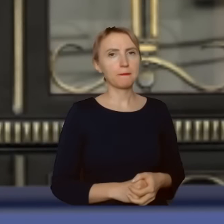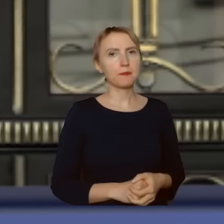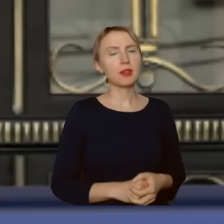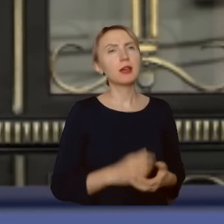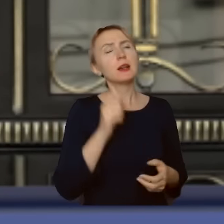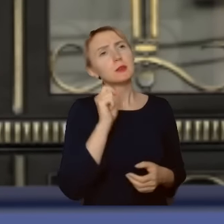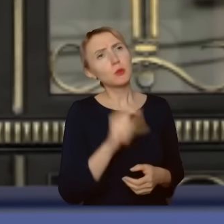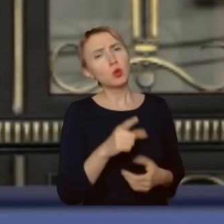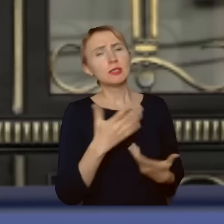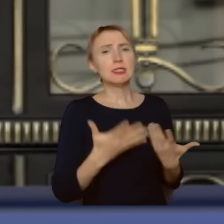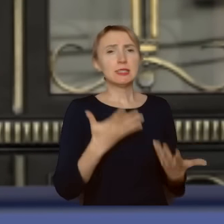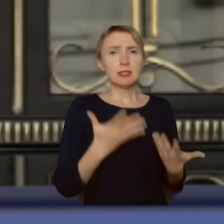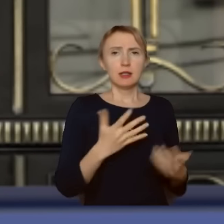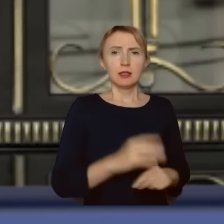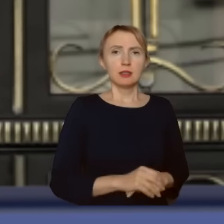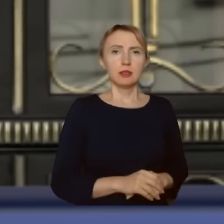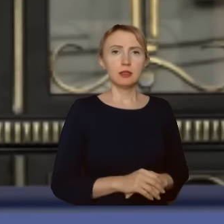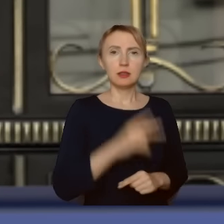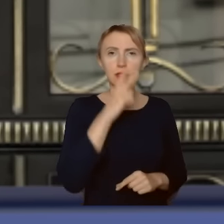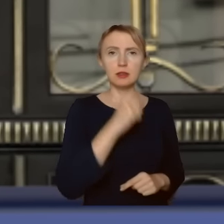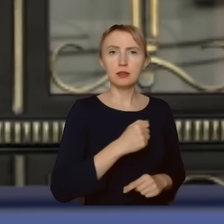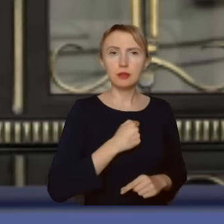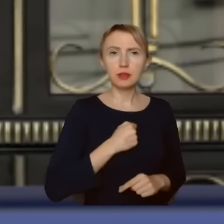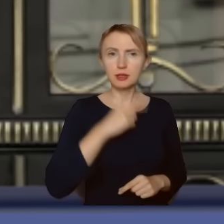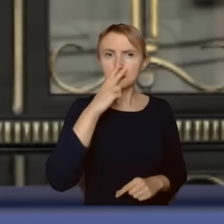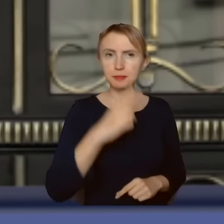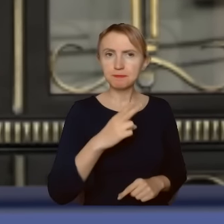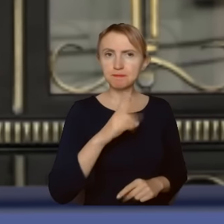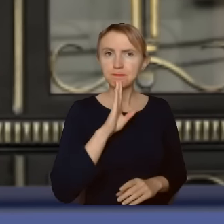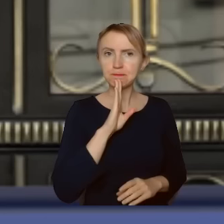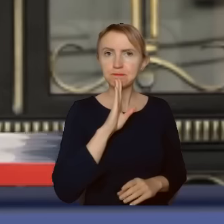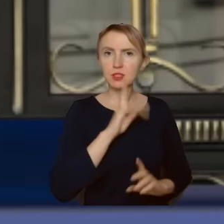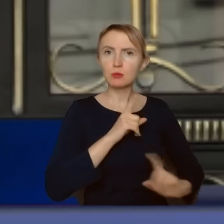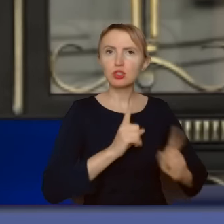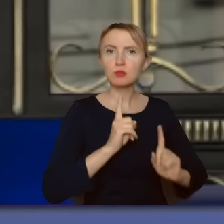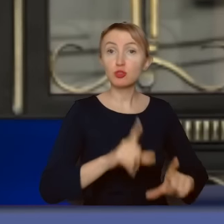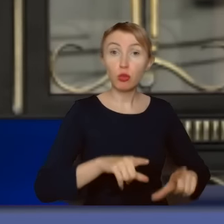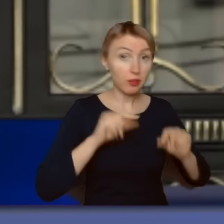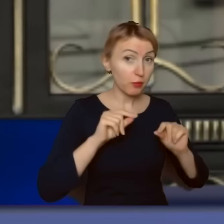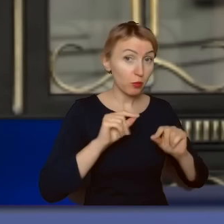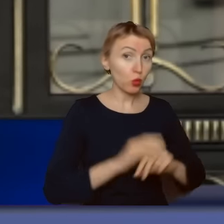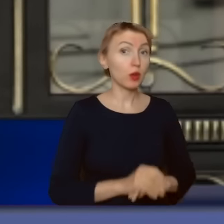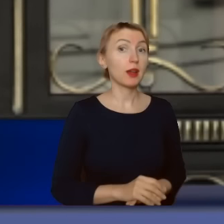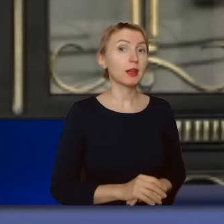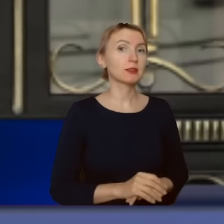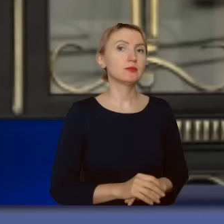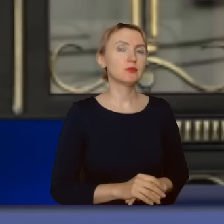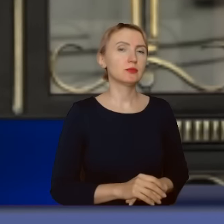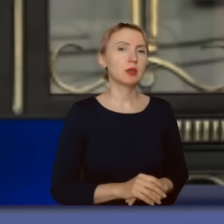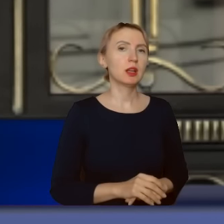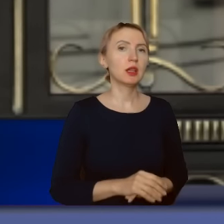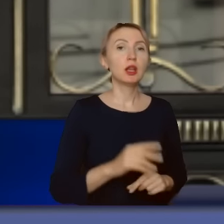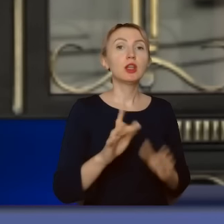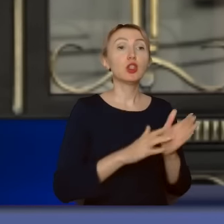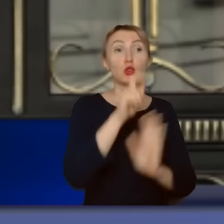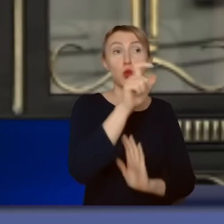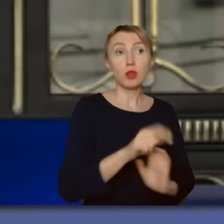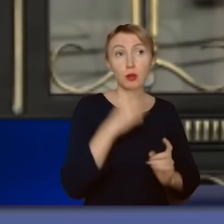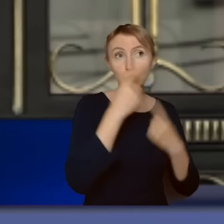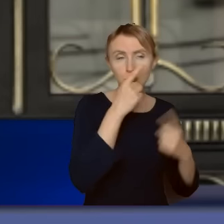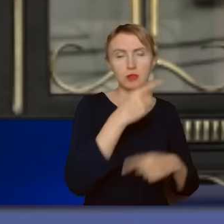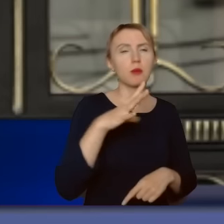coraz bardziej takie wyraźne głosy o przyspieszonych wyborach, o tym, że i Donald Tusk myśli, ja